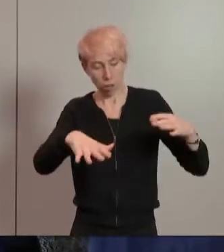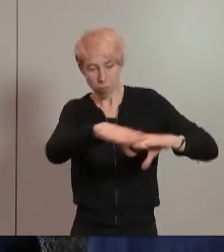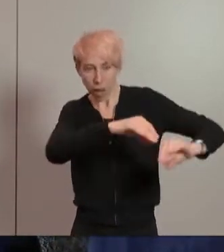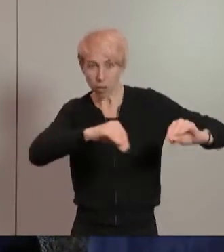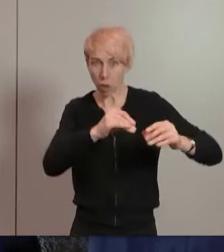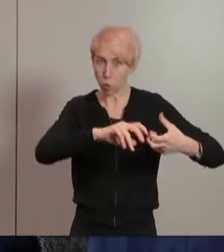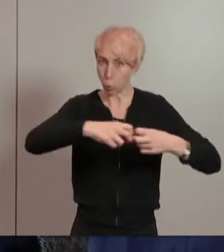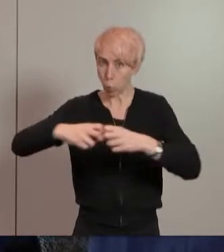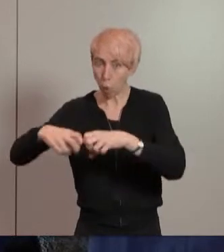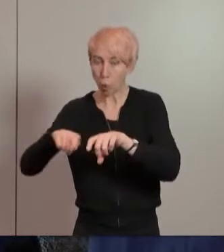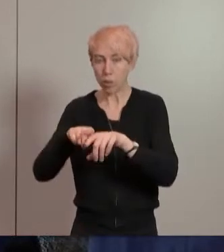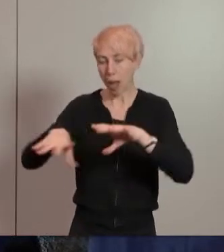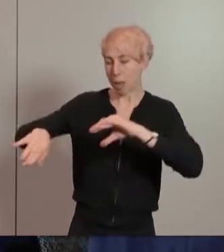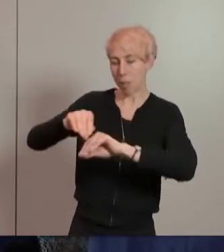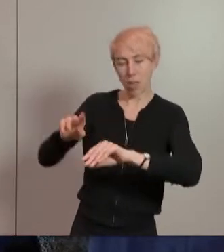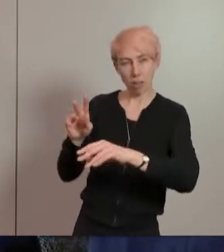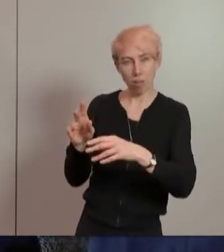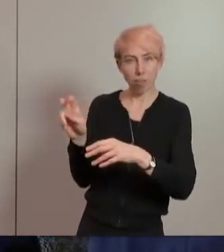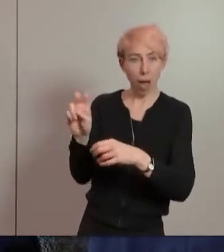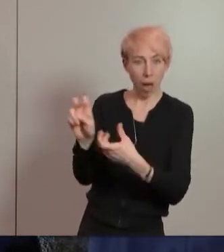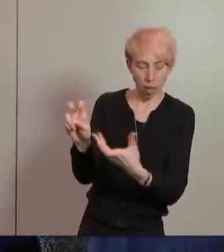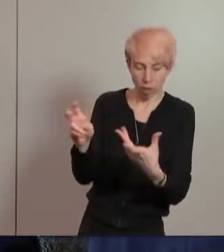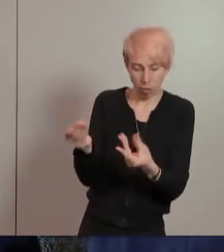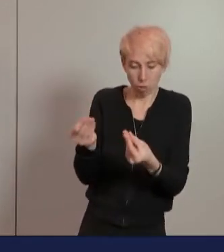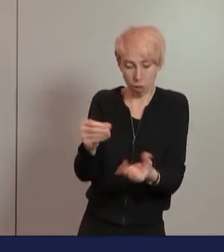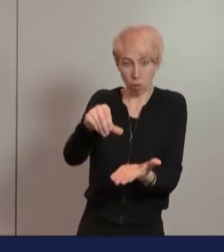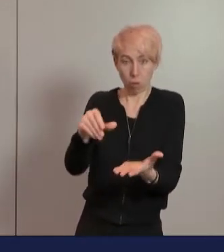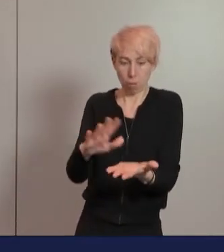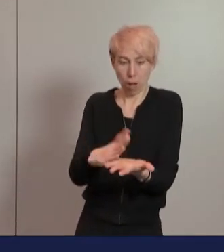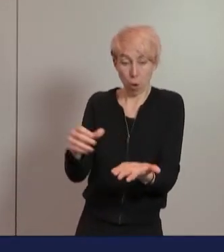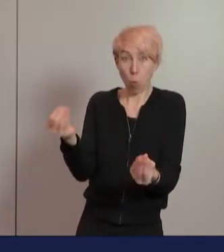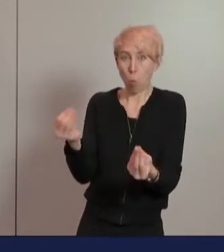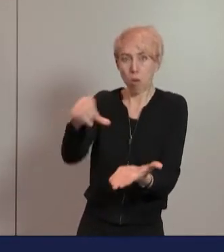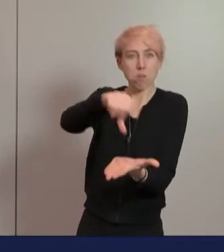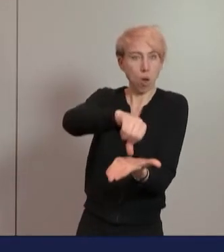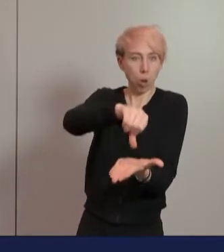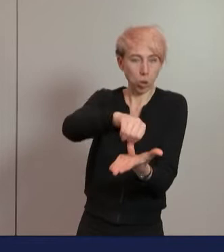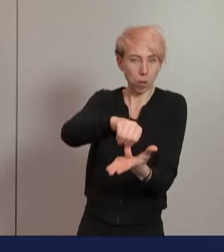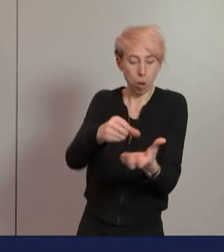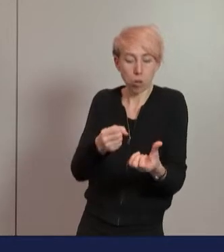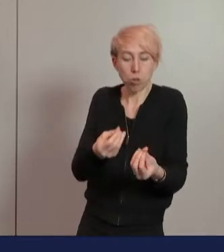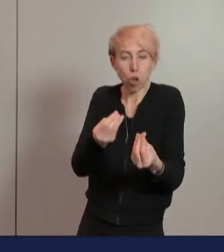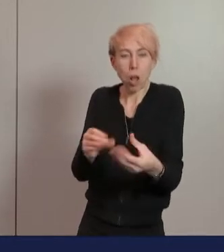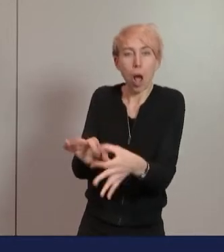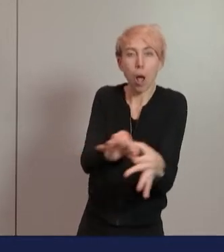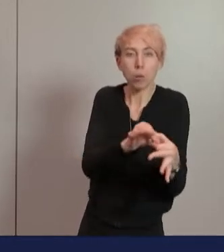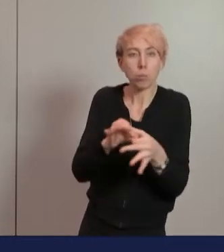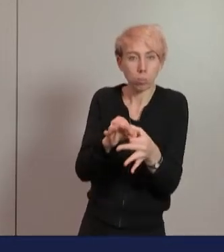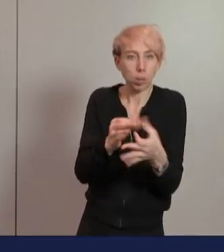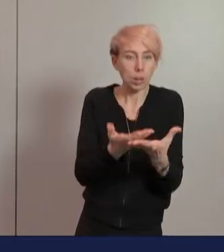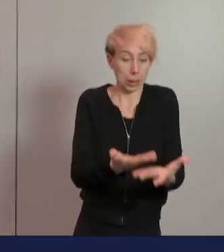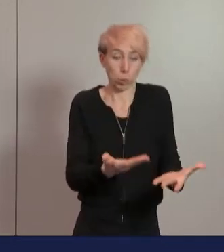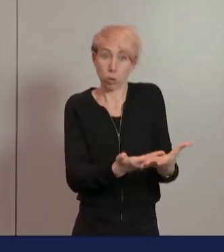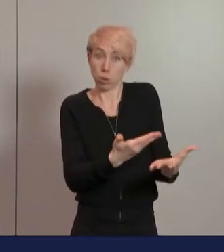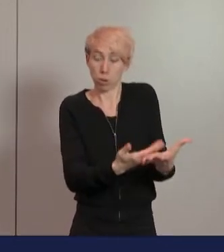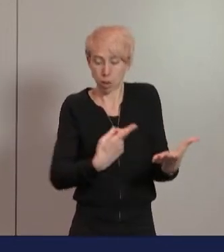comme des espaces de centralité et de lien social. C'est dans ce cadre que nous allons déployer tout d'abord des projets